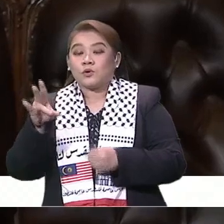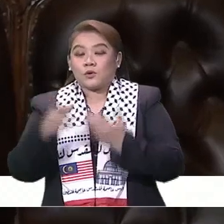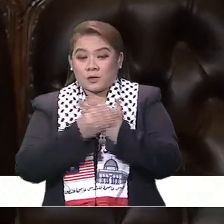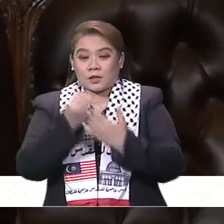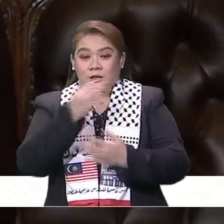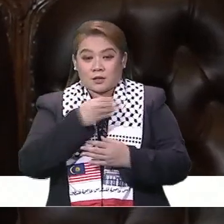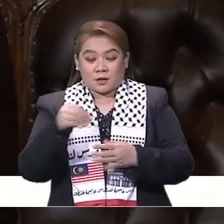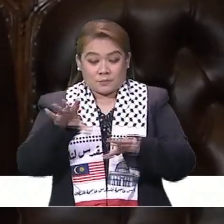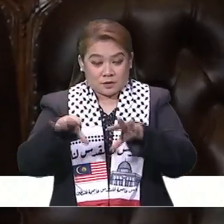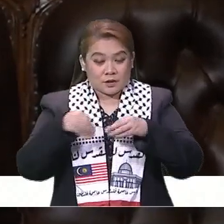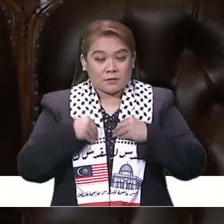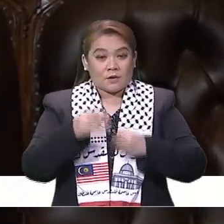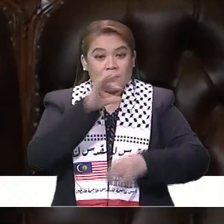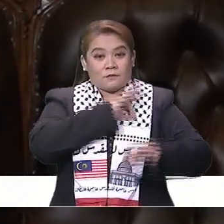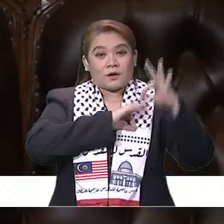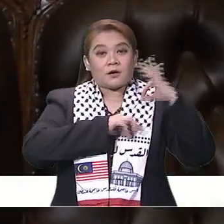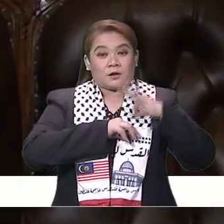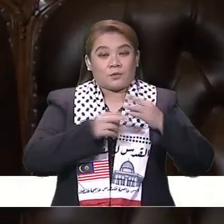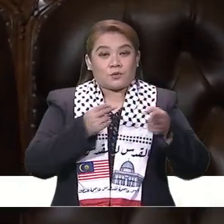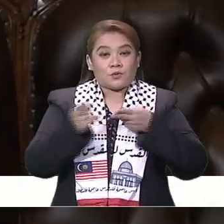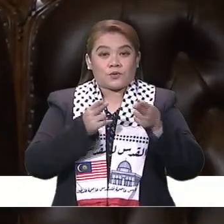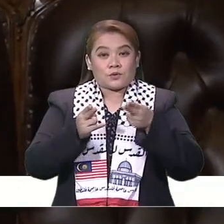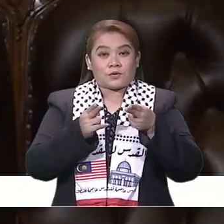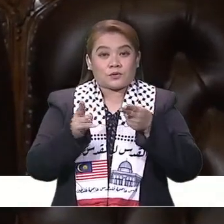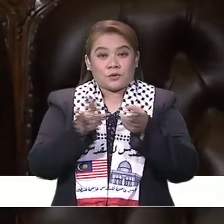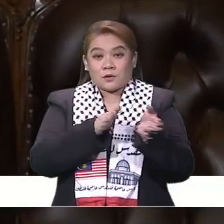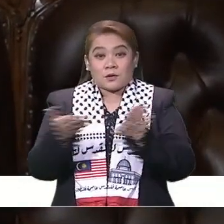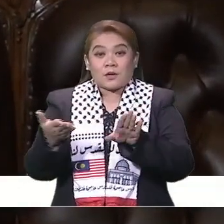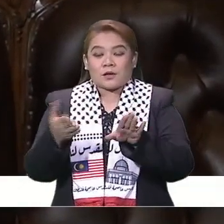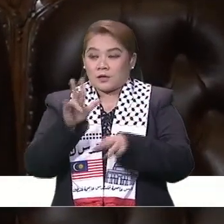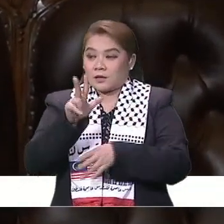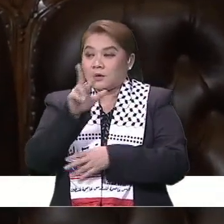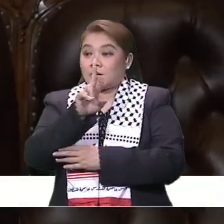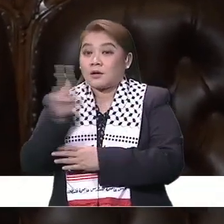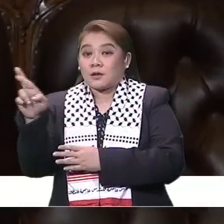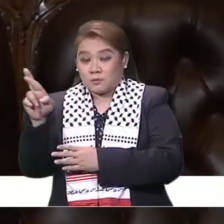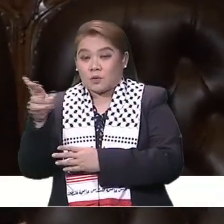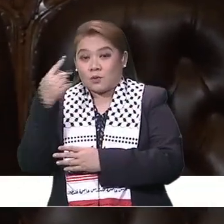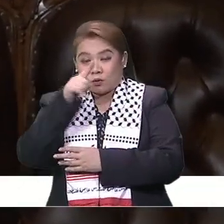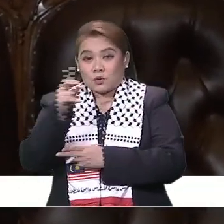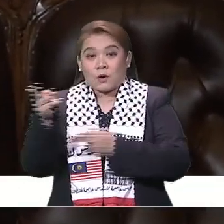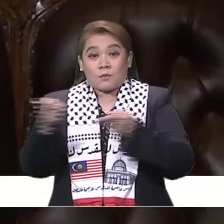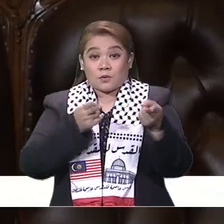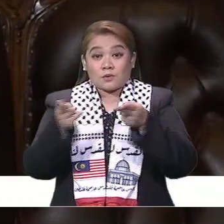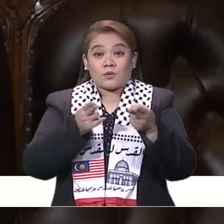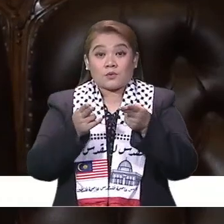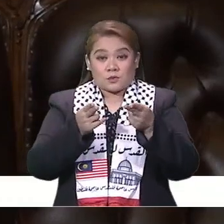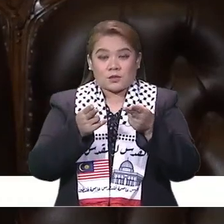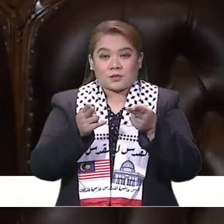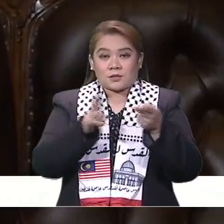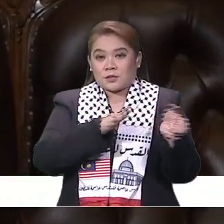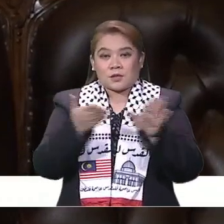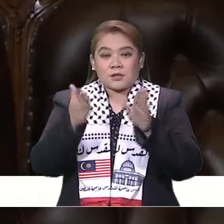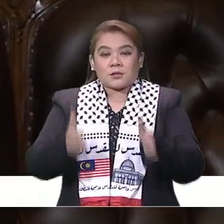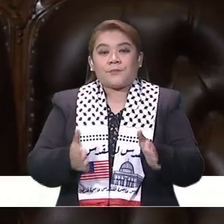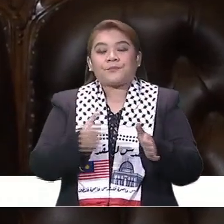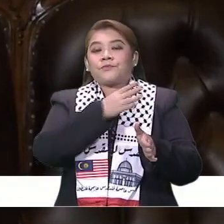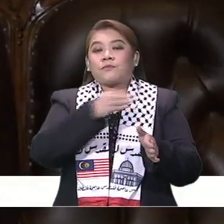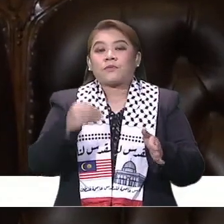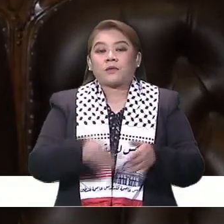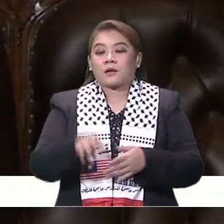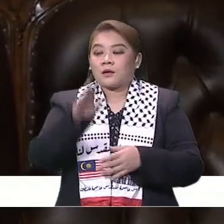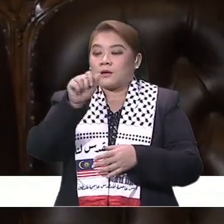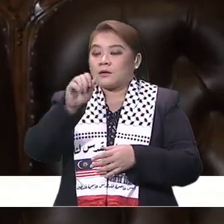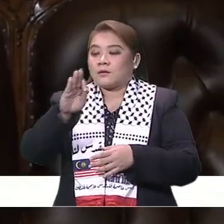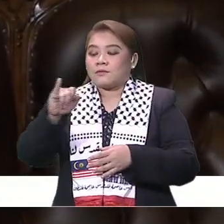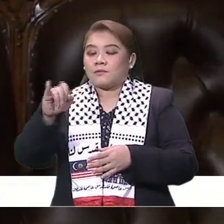selain turut menerima faedah pengurusan mayat sebanyak RM3,000 untuk pengurusan jenazah. Sementara itu, Nurul